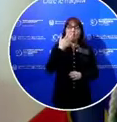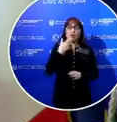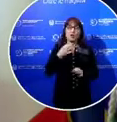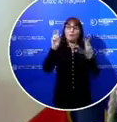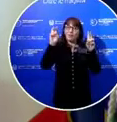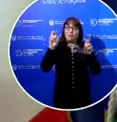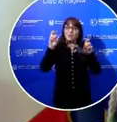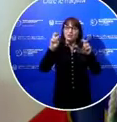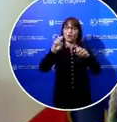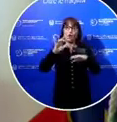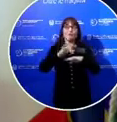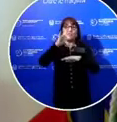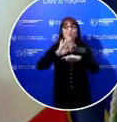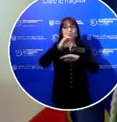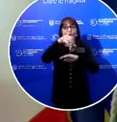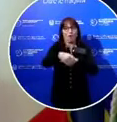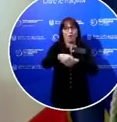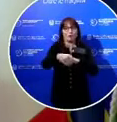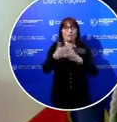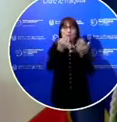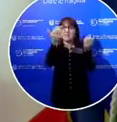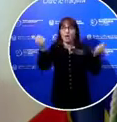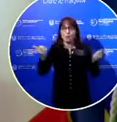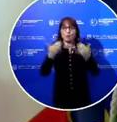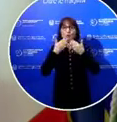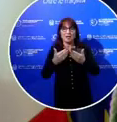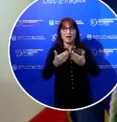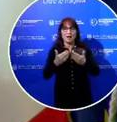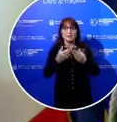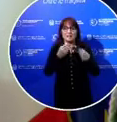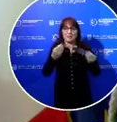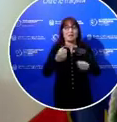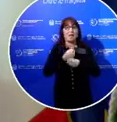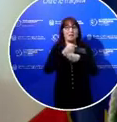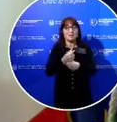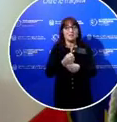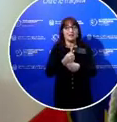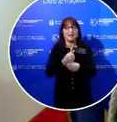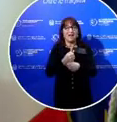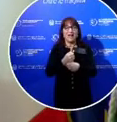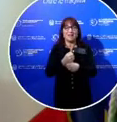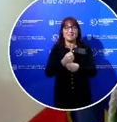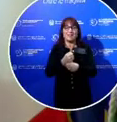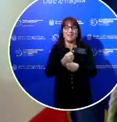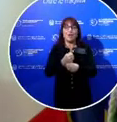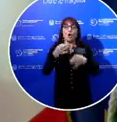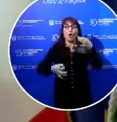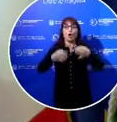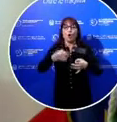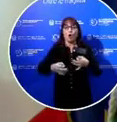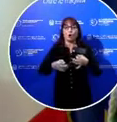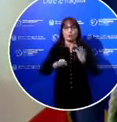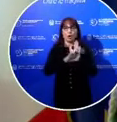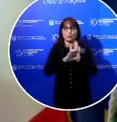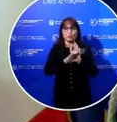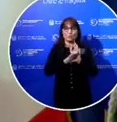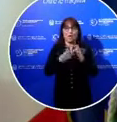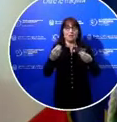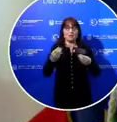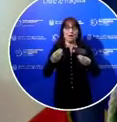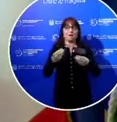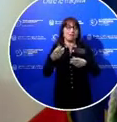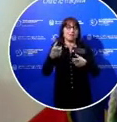le fragilità. Saluto e ringrazio l'illustre rappresentante della Corte Costituzionale, gli onorevoli membri di governo che sono